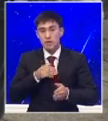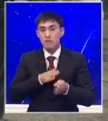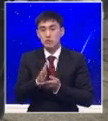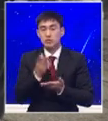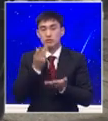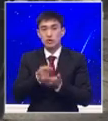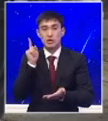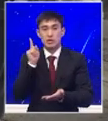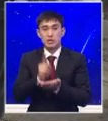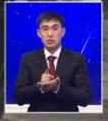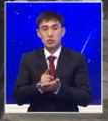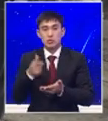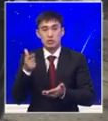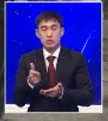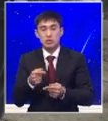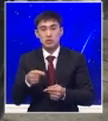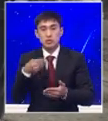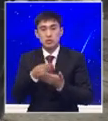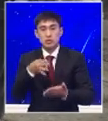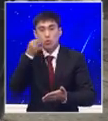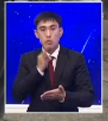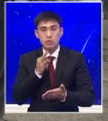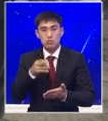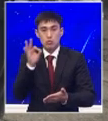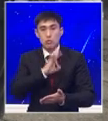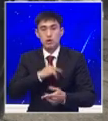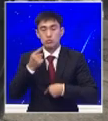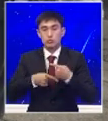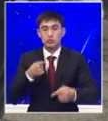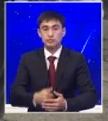свой гражданский долг, но и получил ценный опыт, который будет полезен мне в будущем.